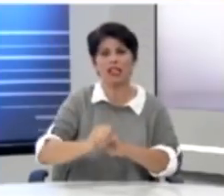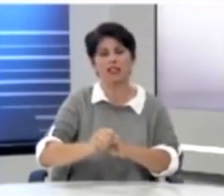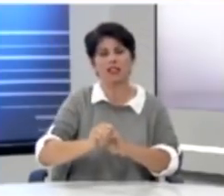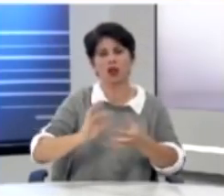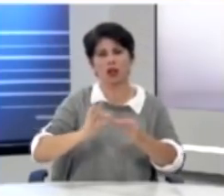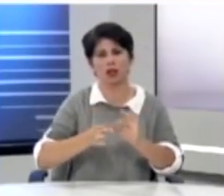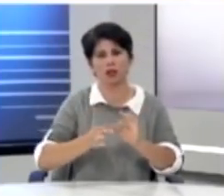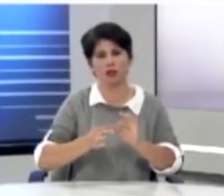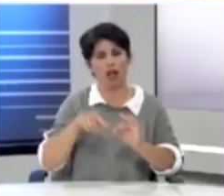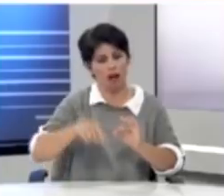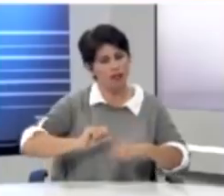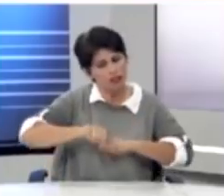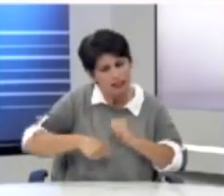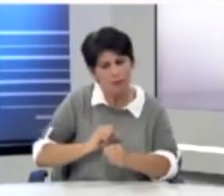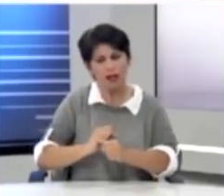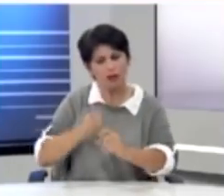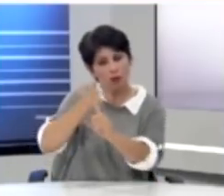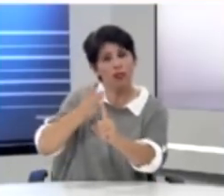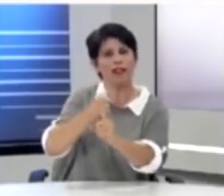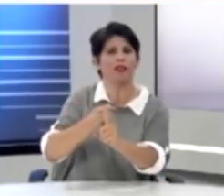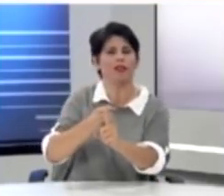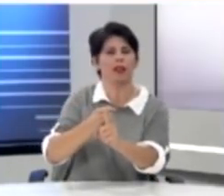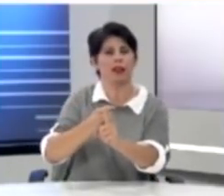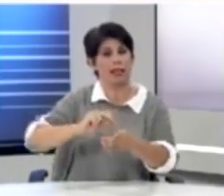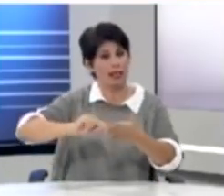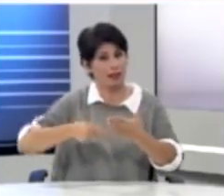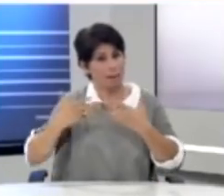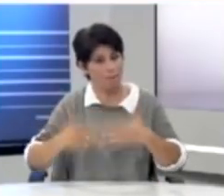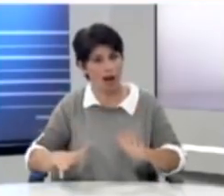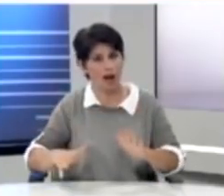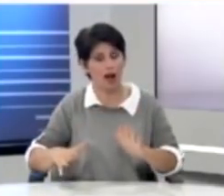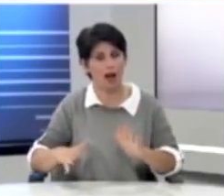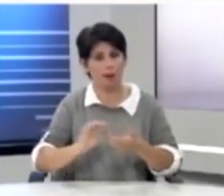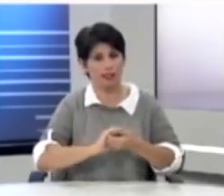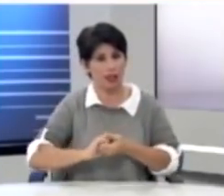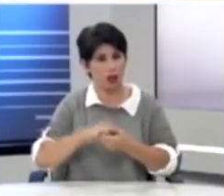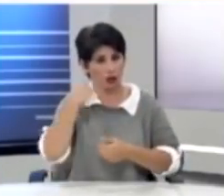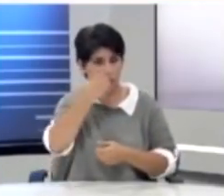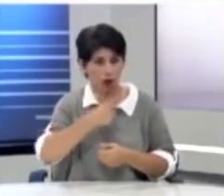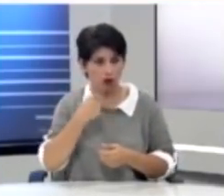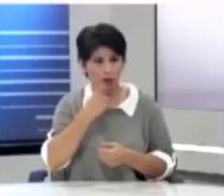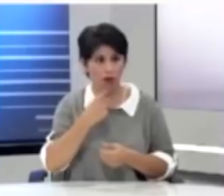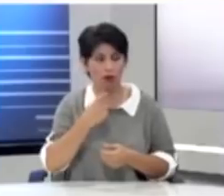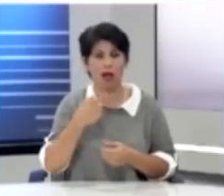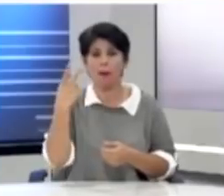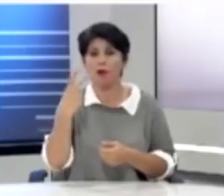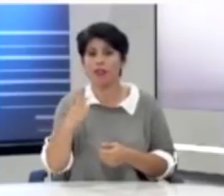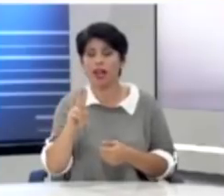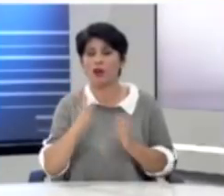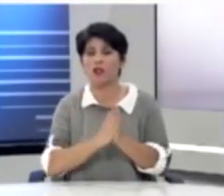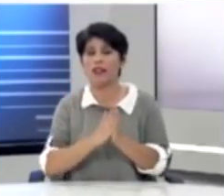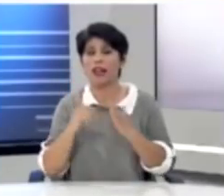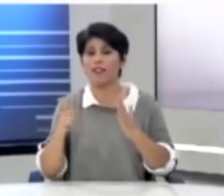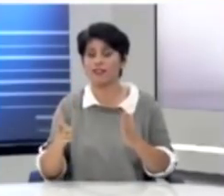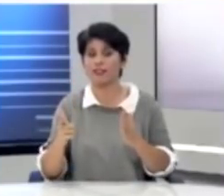της διεκδικητικής πάλης. Οι συμβάσεις που υπογράφηκαν από τις ενώσεις προσώπων από